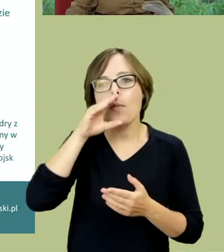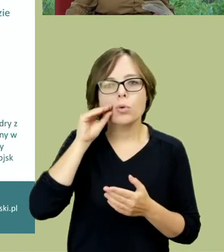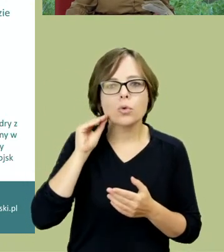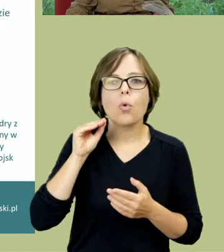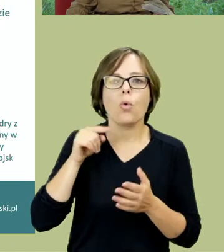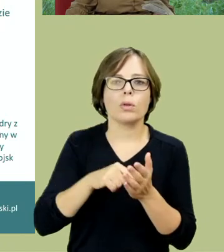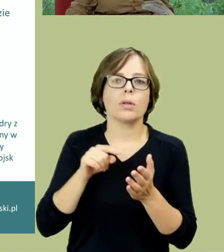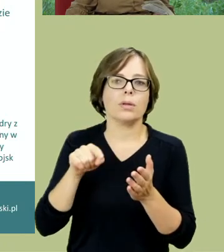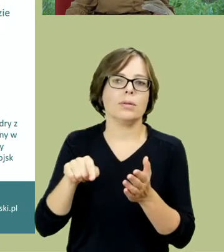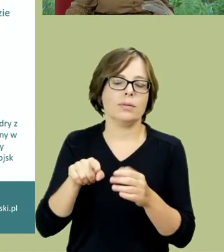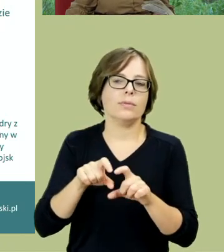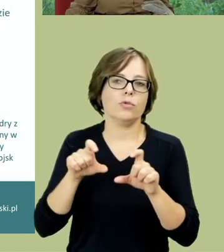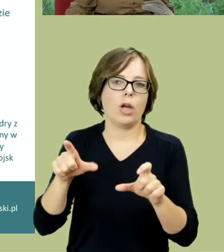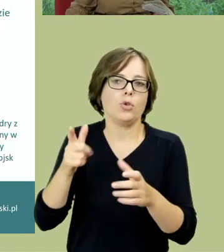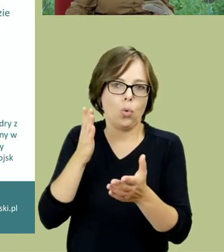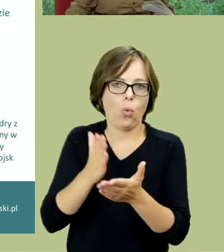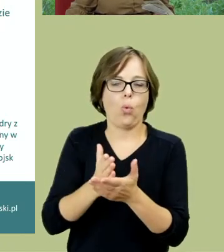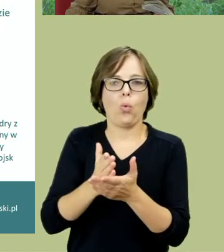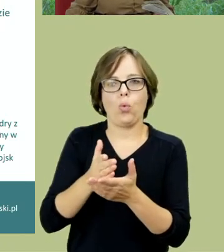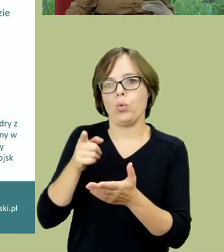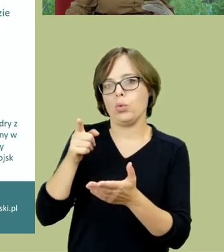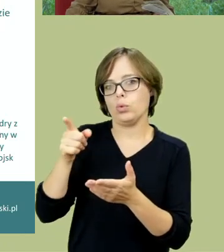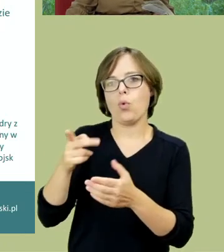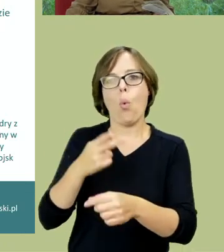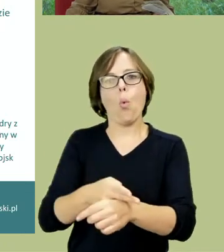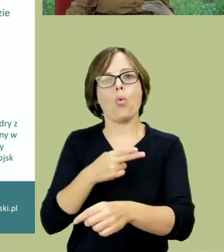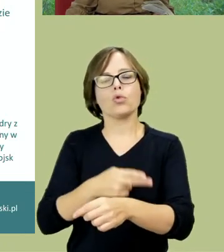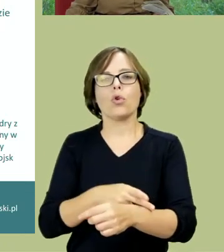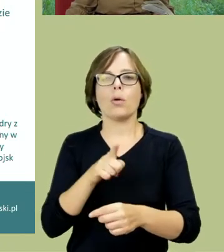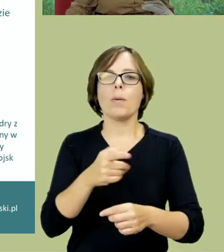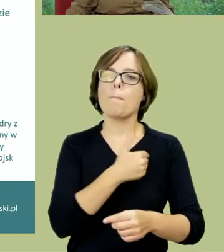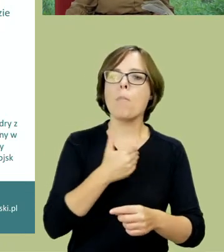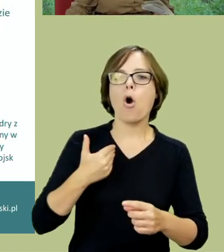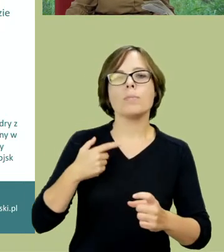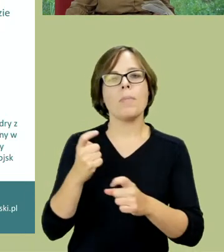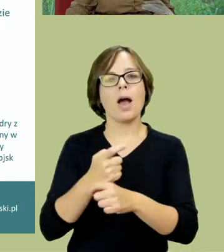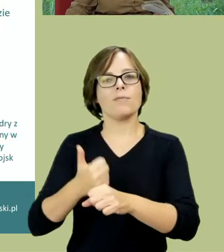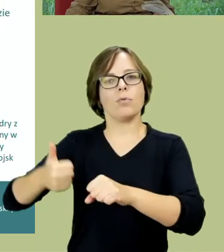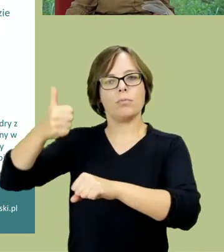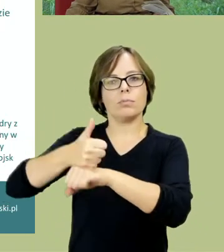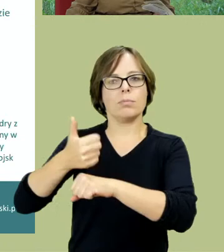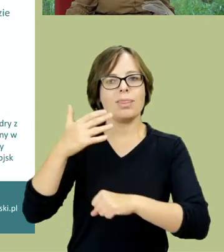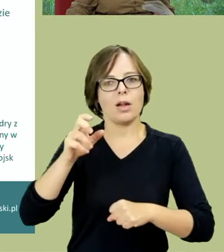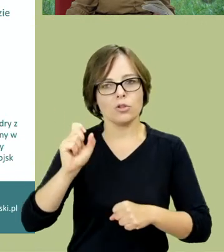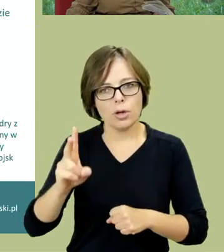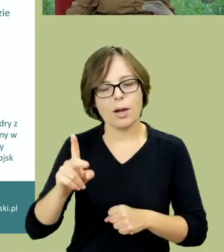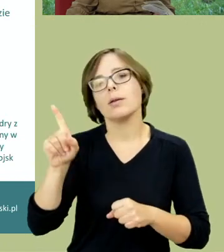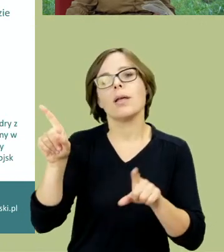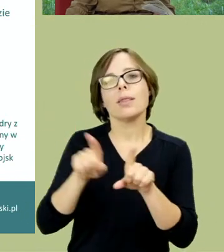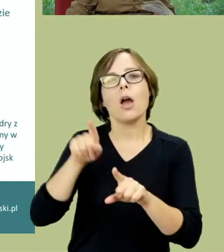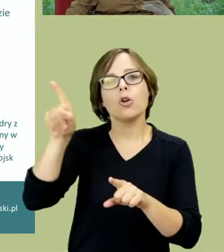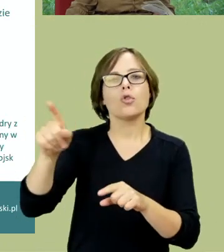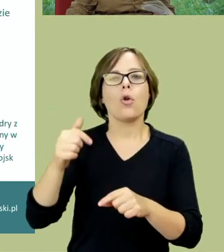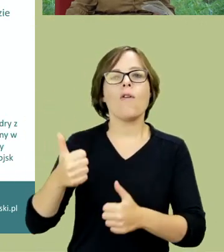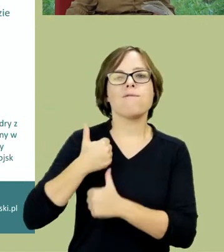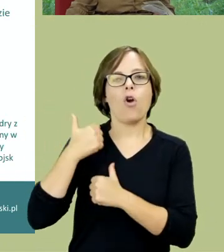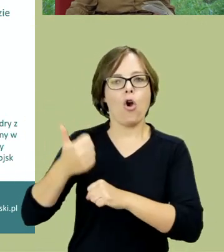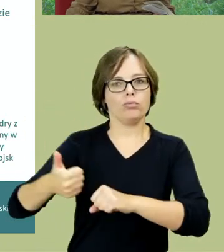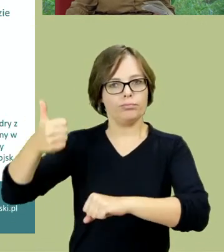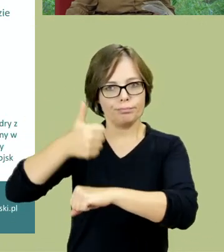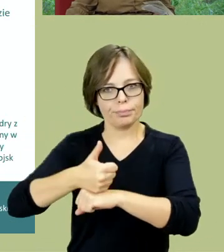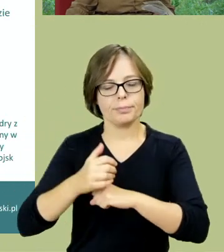pełni funkcję, sprawuje urząd naczelnika państwa, ale jest również naczelnym wodzem. To